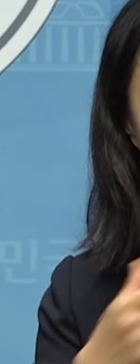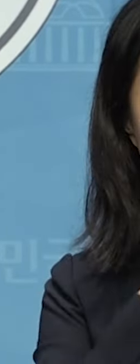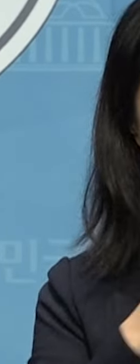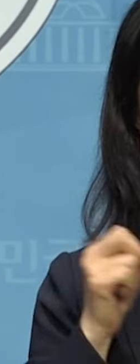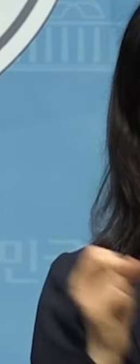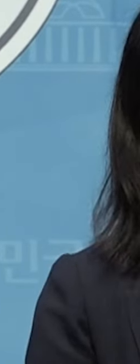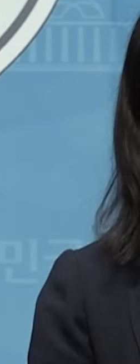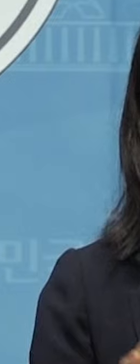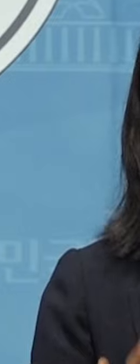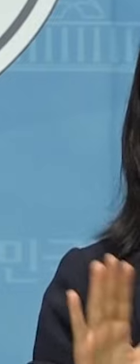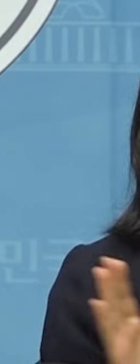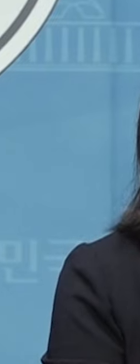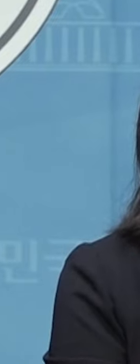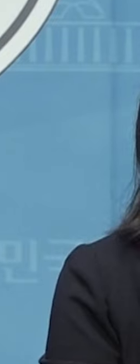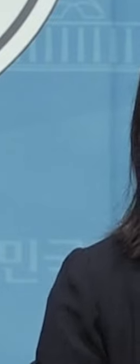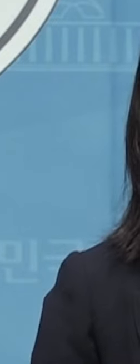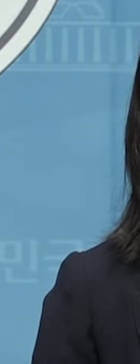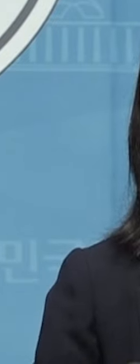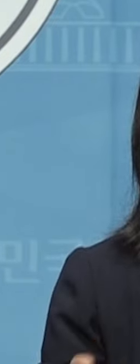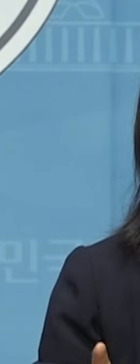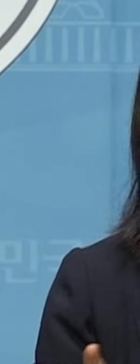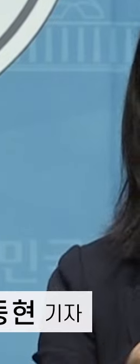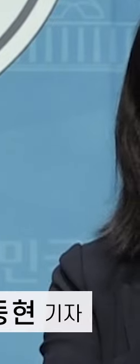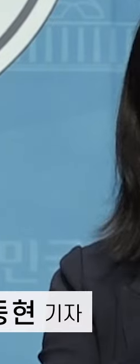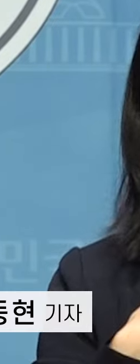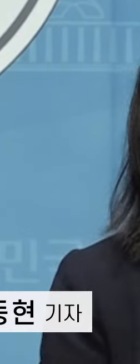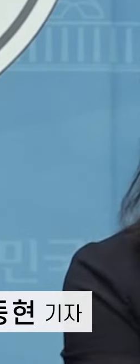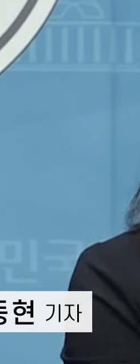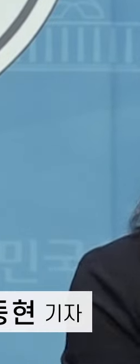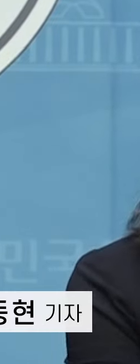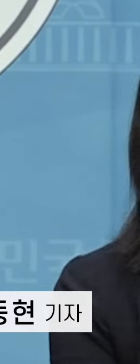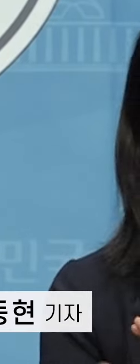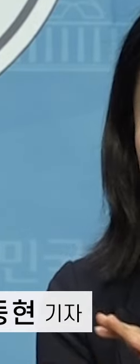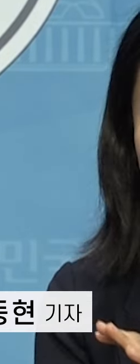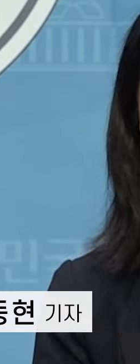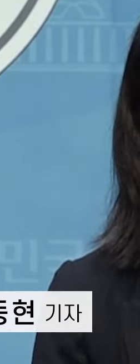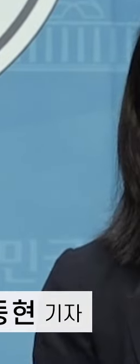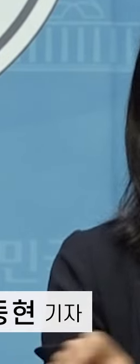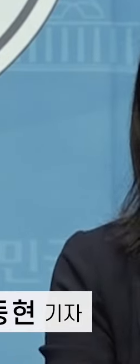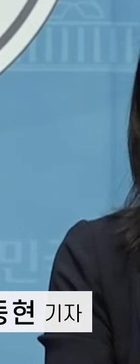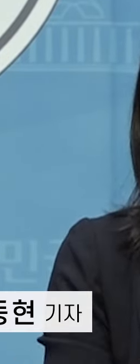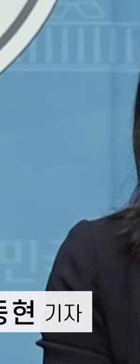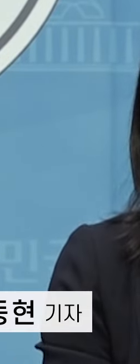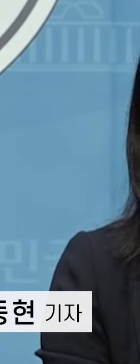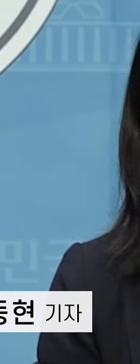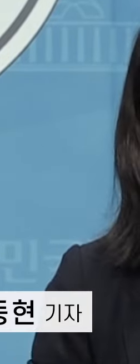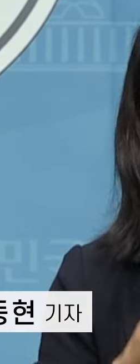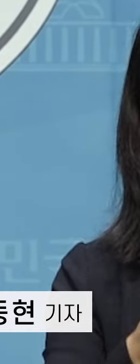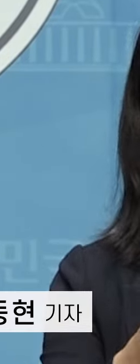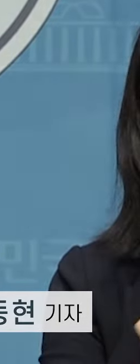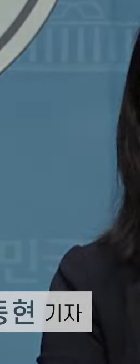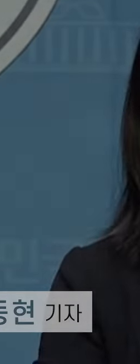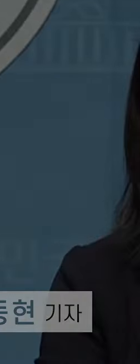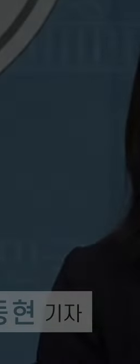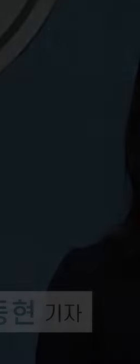통과 오늘부터 여야 의원 한 분 한분을 찾아뵙고 공동 발의를 요청해 나가겠습니다